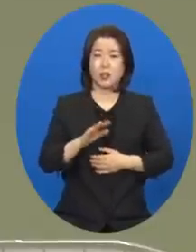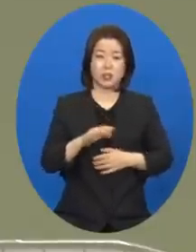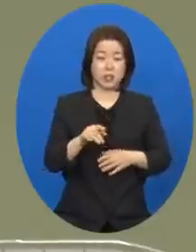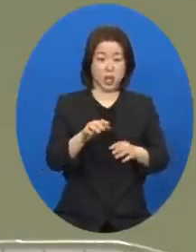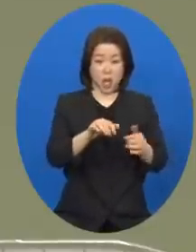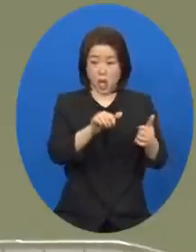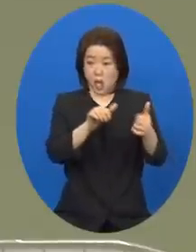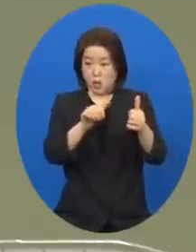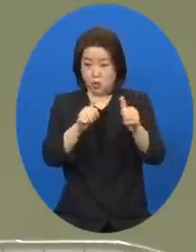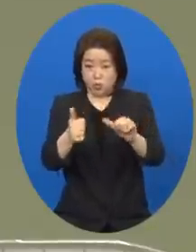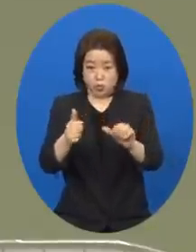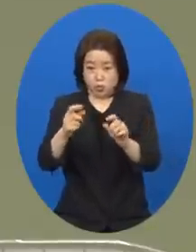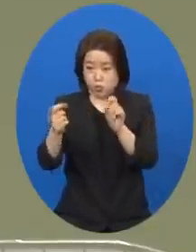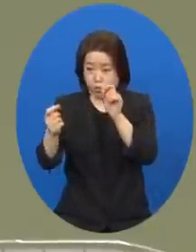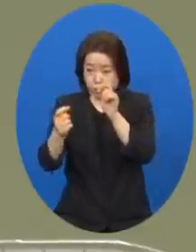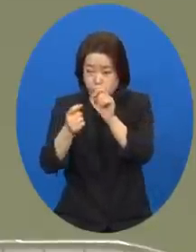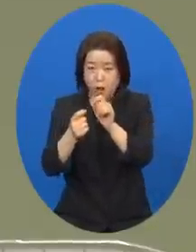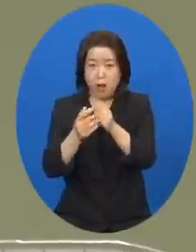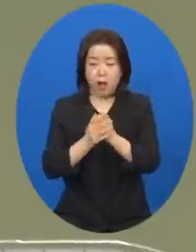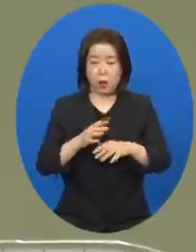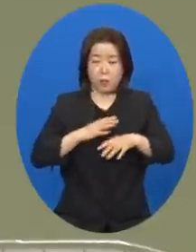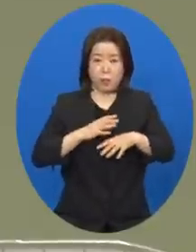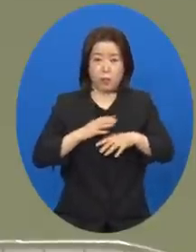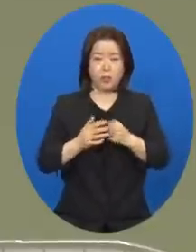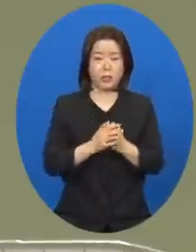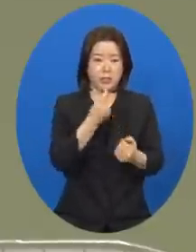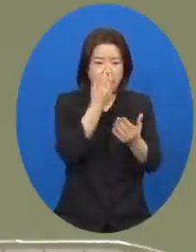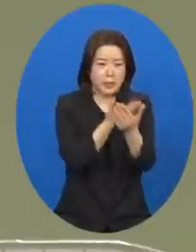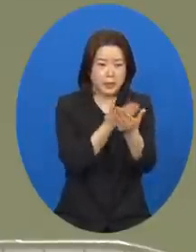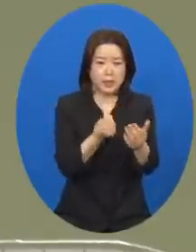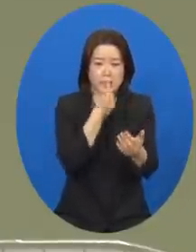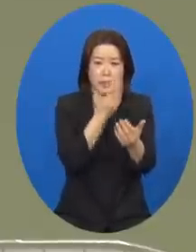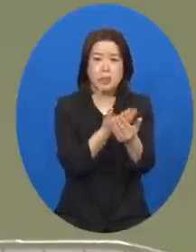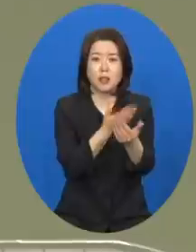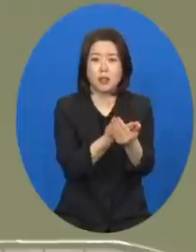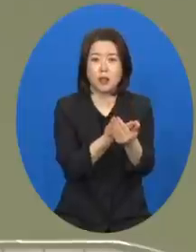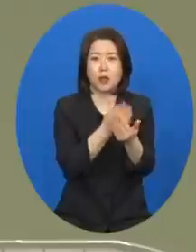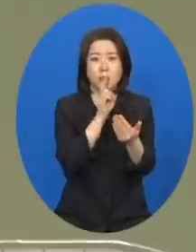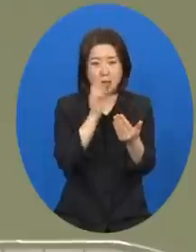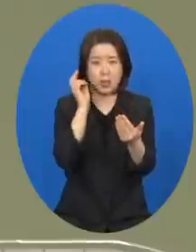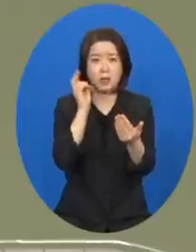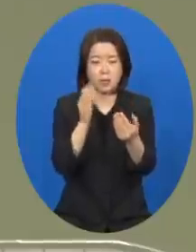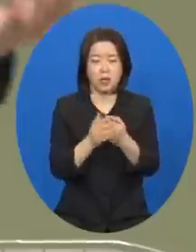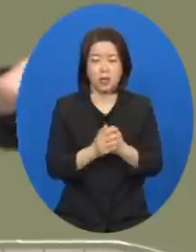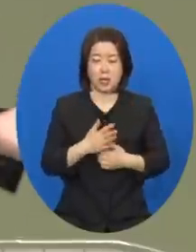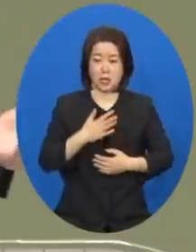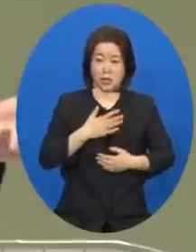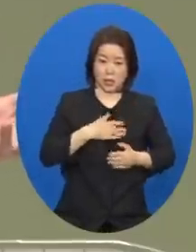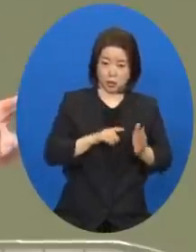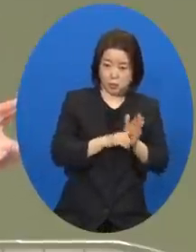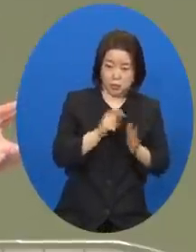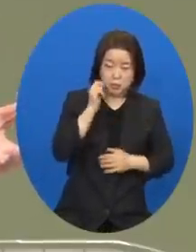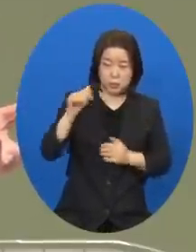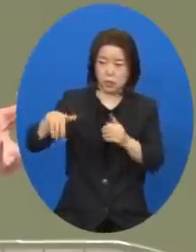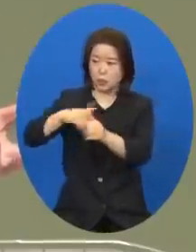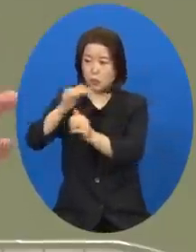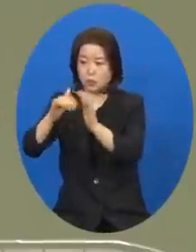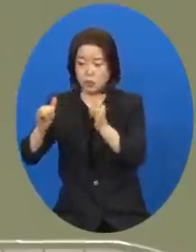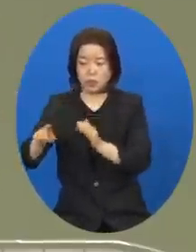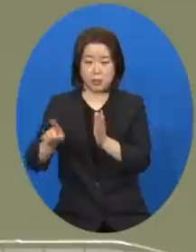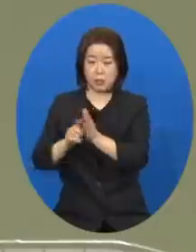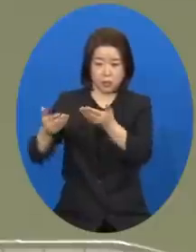죽을 자리에 가는 거니까 막 살려달라고만 하는 거지요. 자기도 안 믿어지고 주변 사람도 안 믿어지는